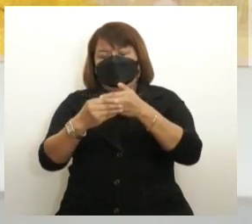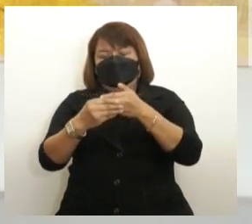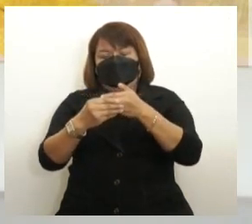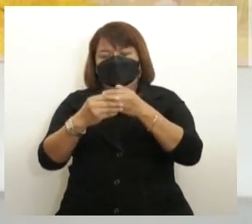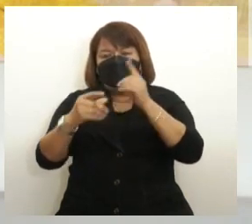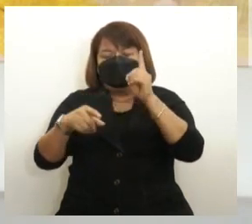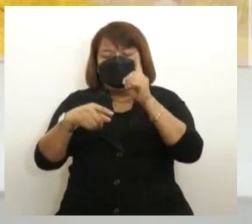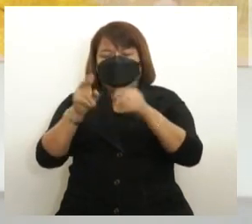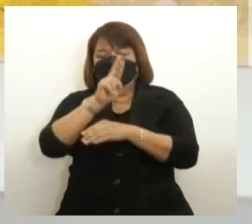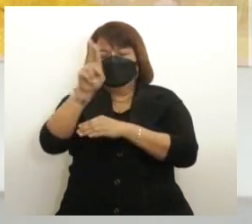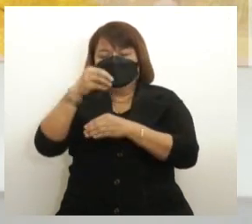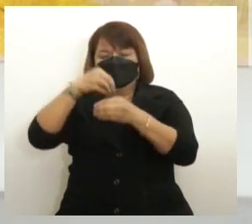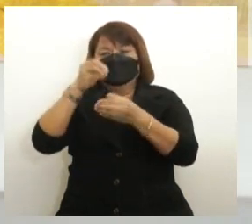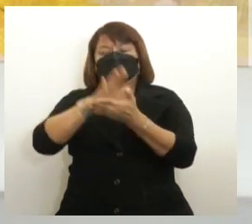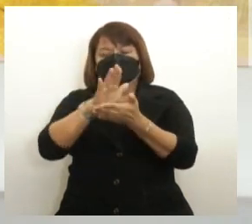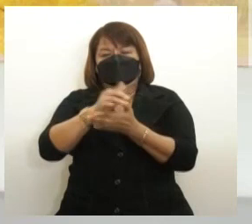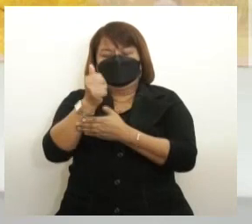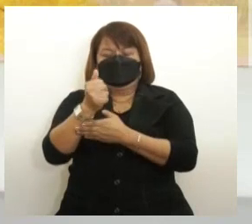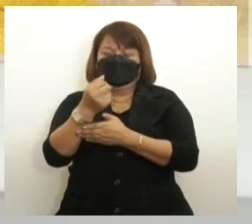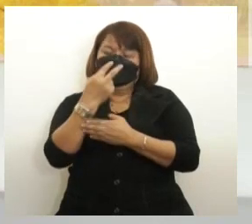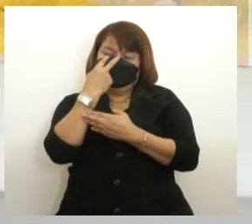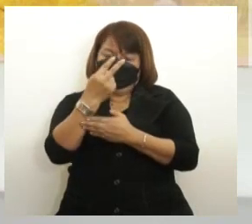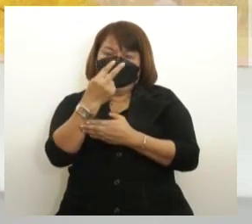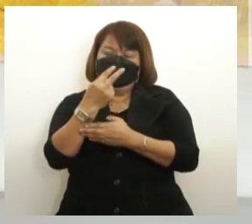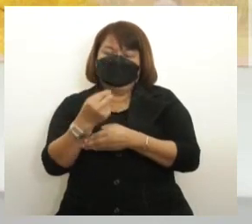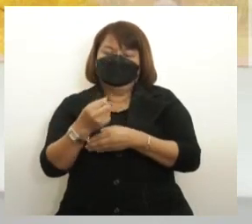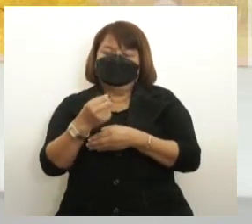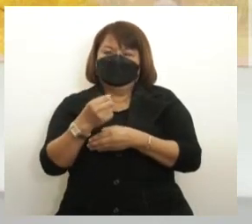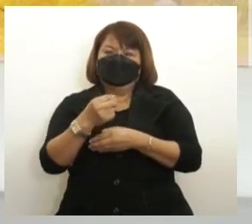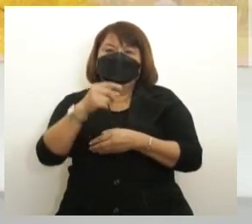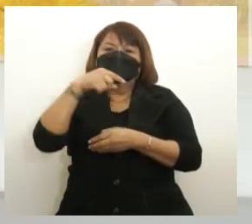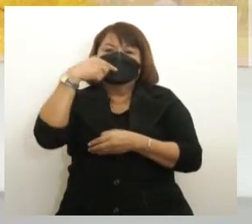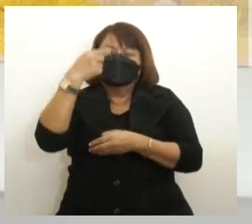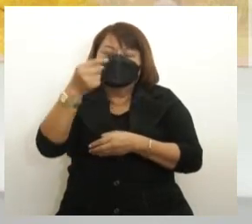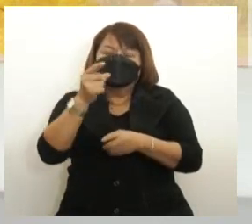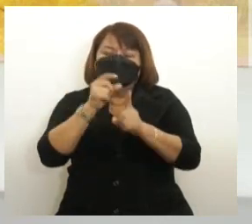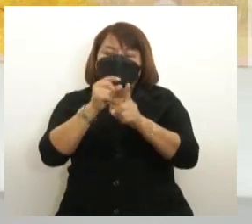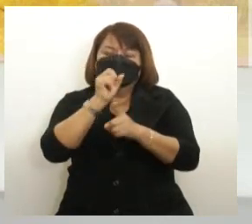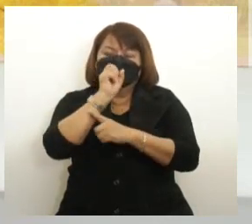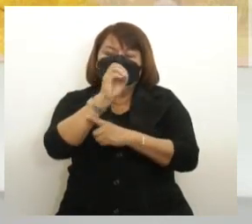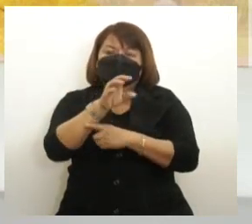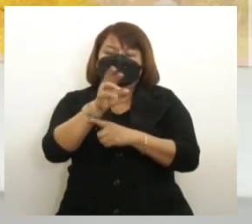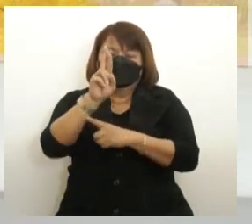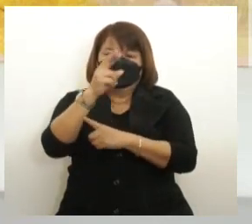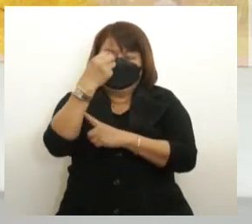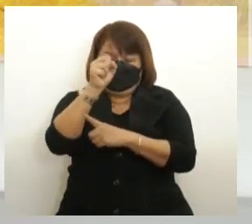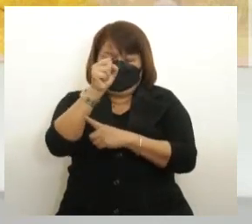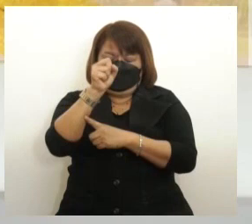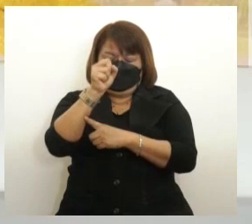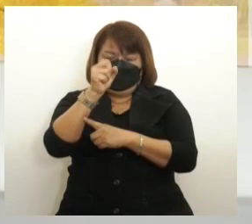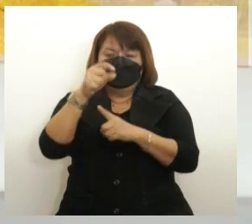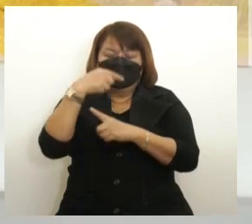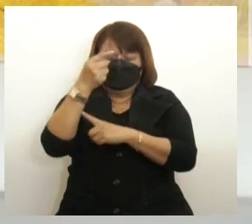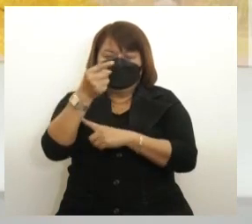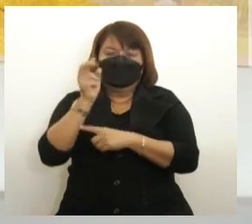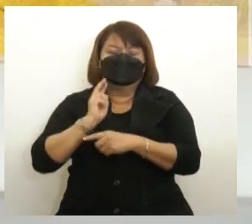วอย่างเช่นถ้าเรามองพระบรมราโชบายของรัชกาลที่10เนี่ยผมคิดว่าน่าจะเป็นพระบรมราโชบายที่พว